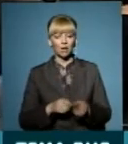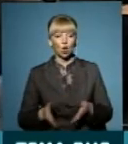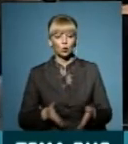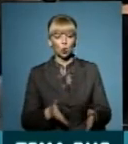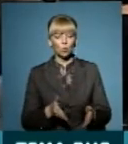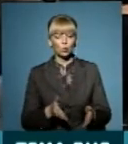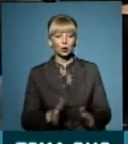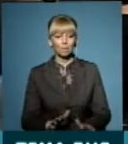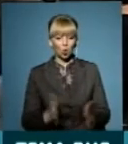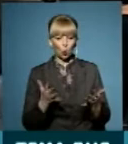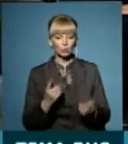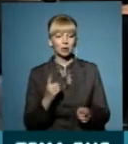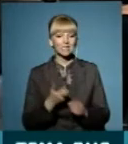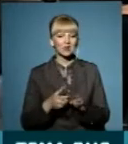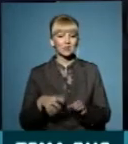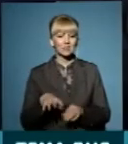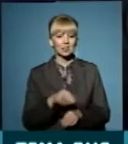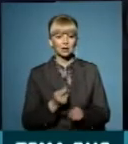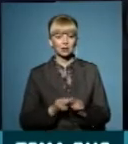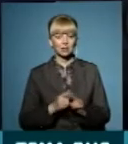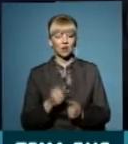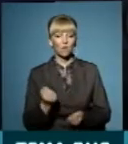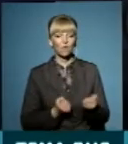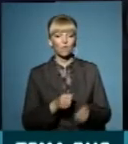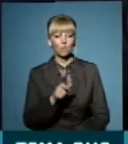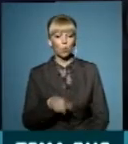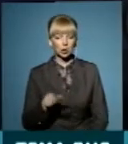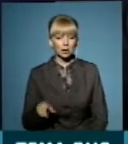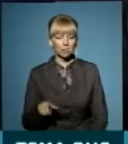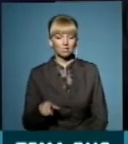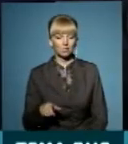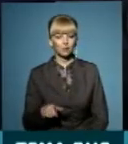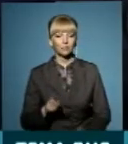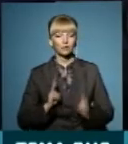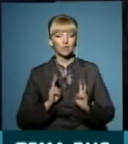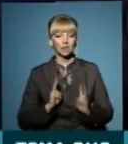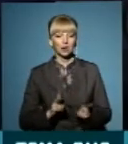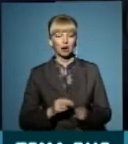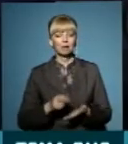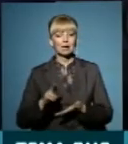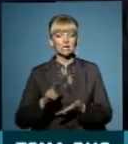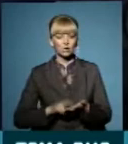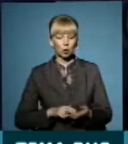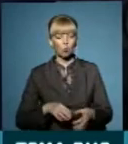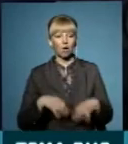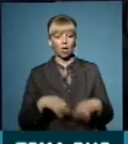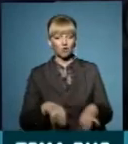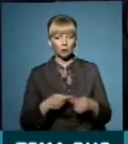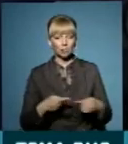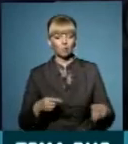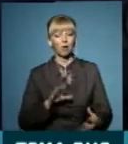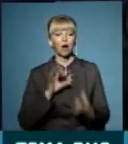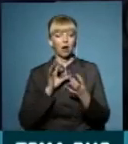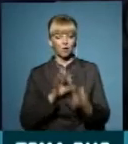дорожньо-транспортна пригода? Перш за все, це водії як ліцензованого автомобільного транспорту